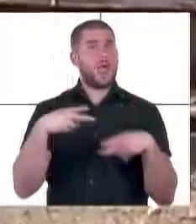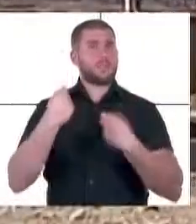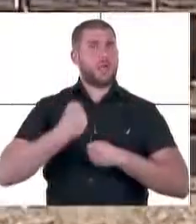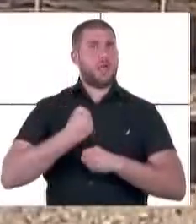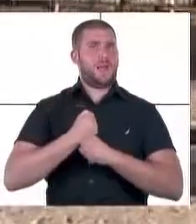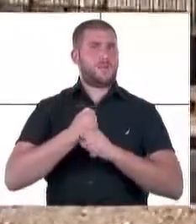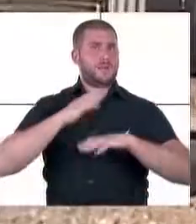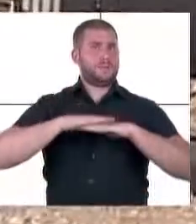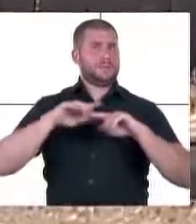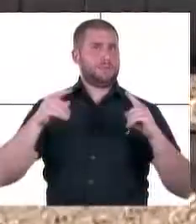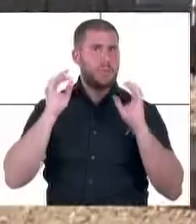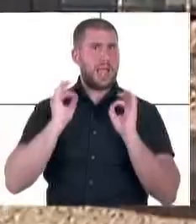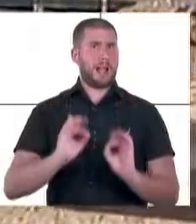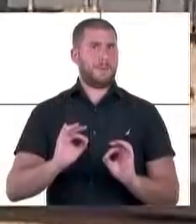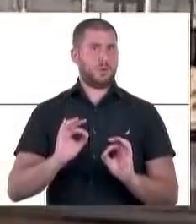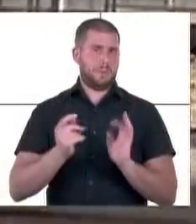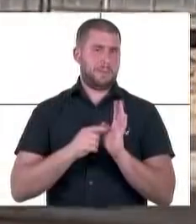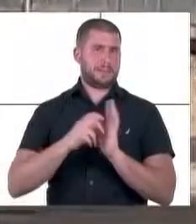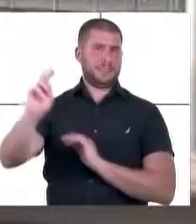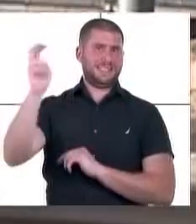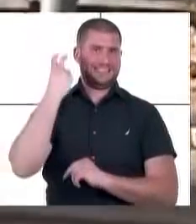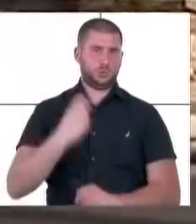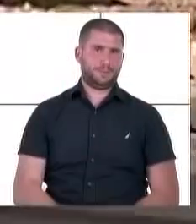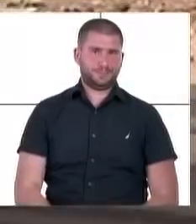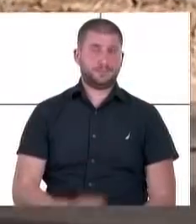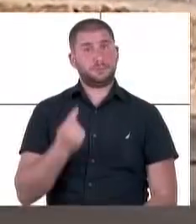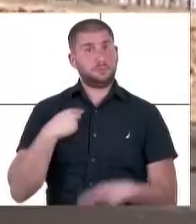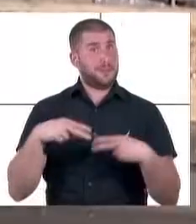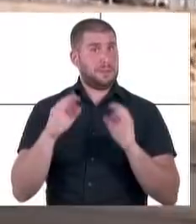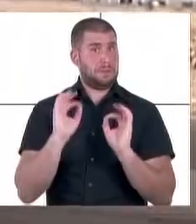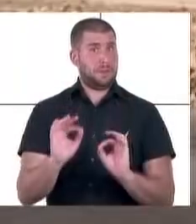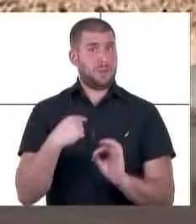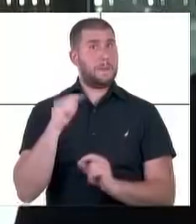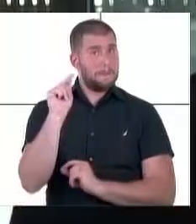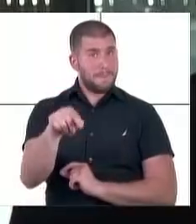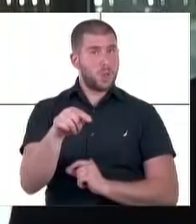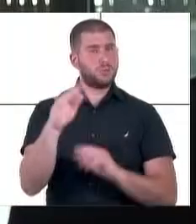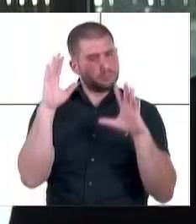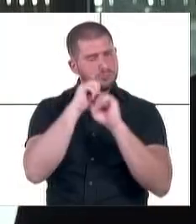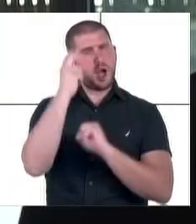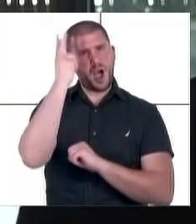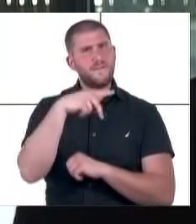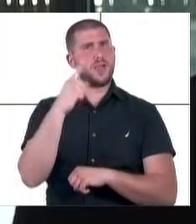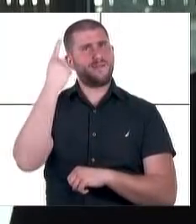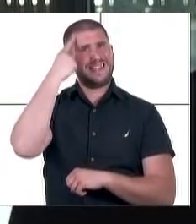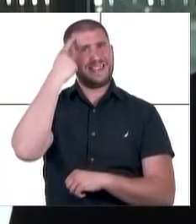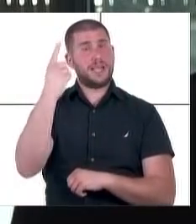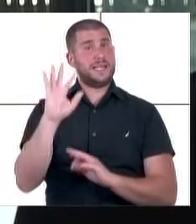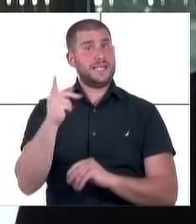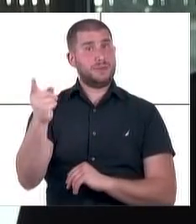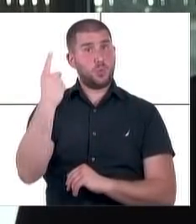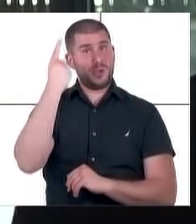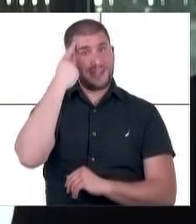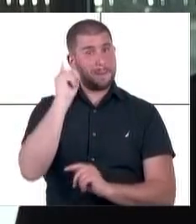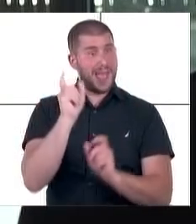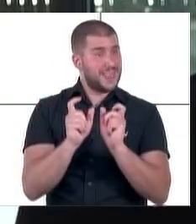ולעסוק במשימות אמיתיות שלשמה נתגייסו. אנחנו מפחדים. באנו לפה מתוך הבנה וידיעה שאם